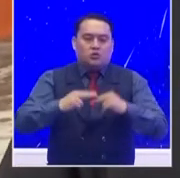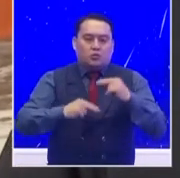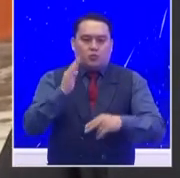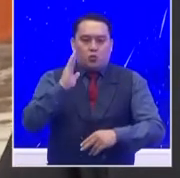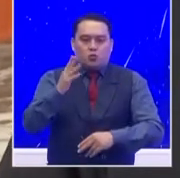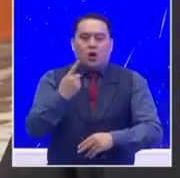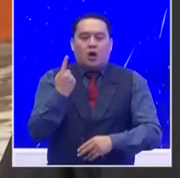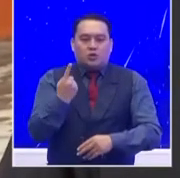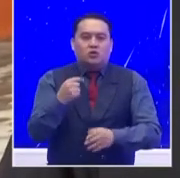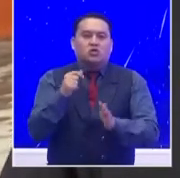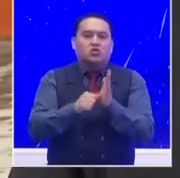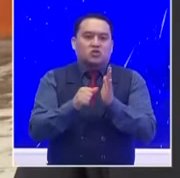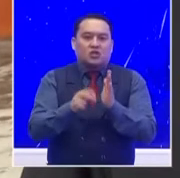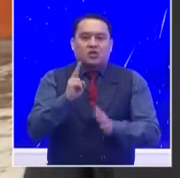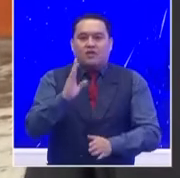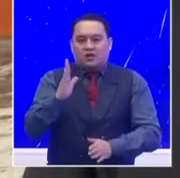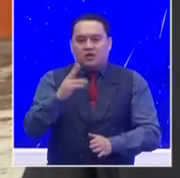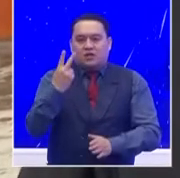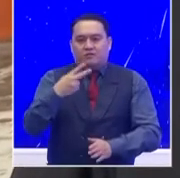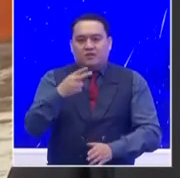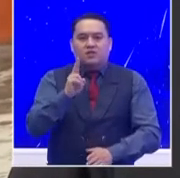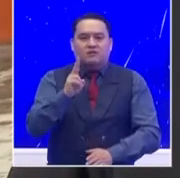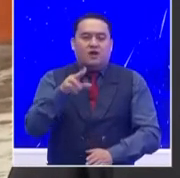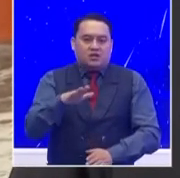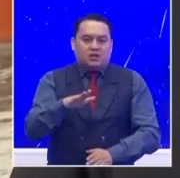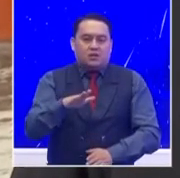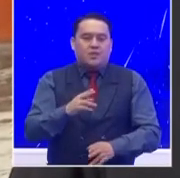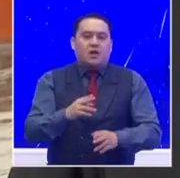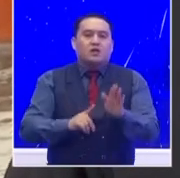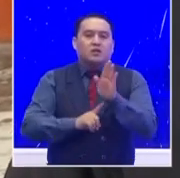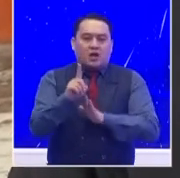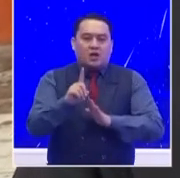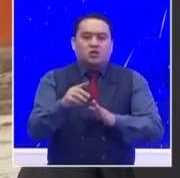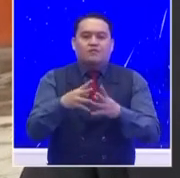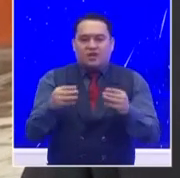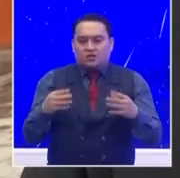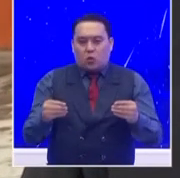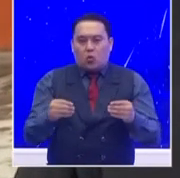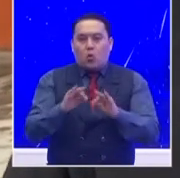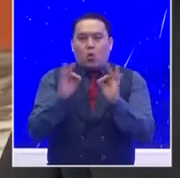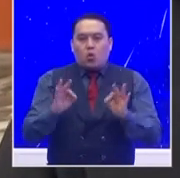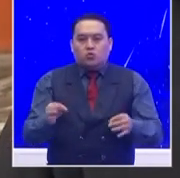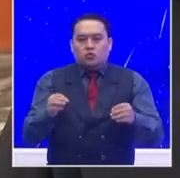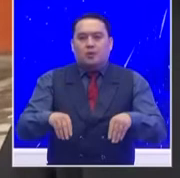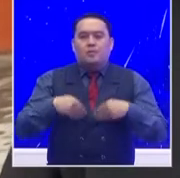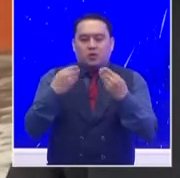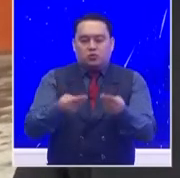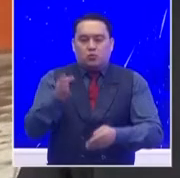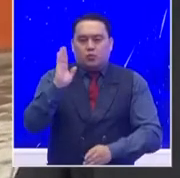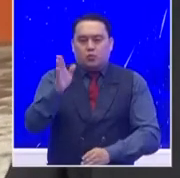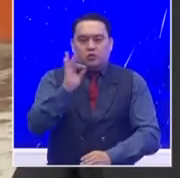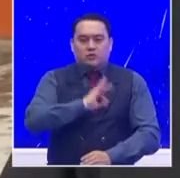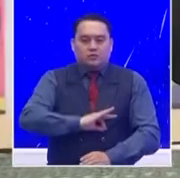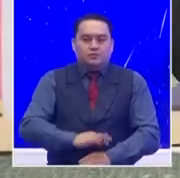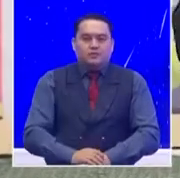один на 60 квартир и 2 на 20 квартир если строительство начнем в начале весны так осени объекты будут сданы в эксплуатацию